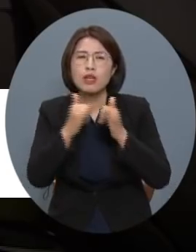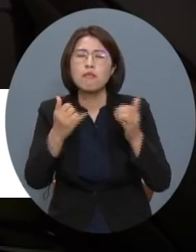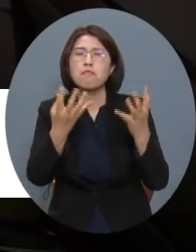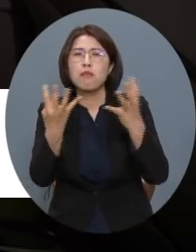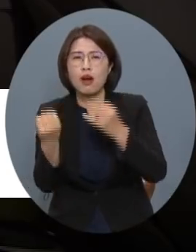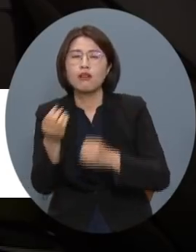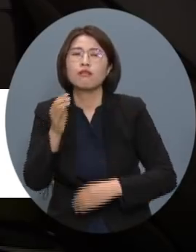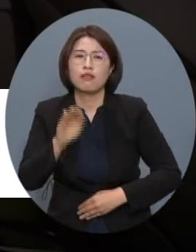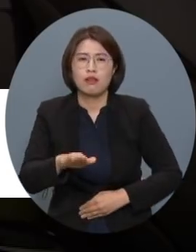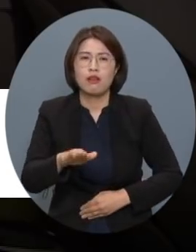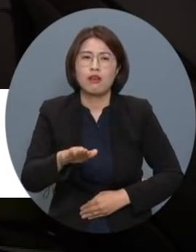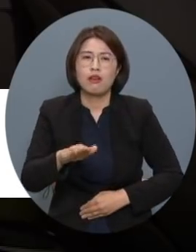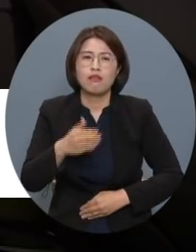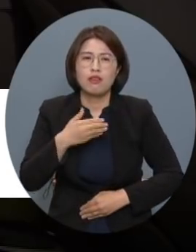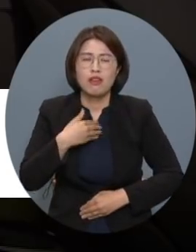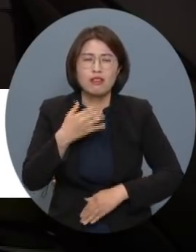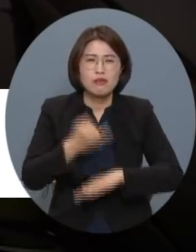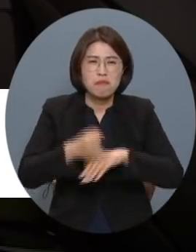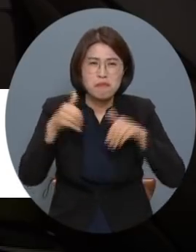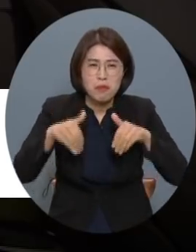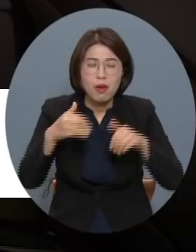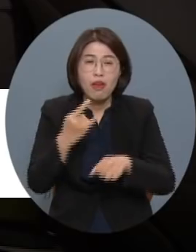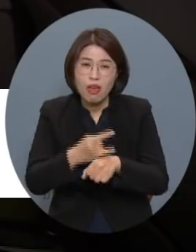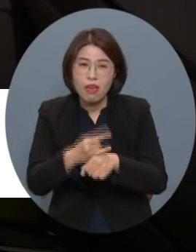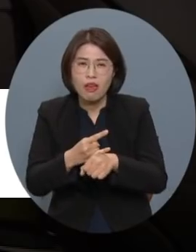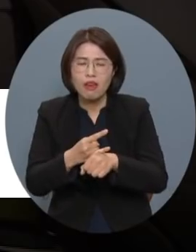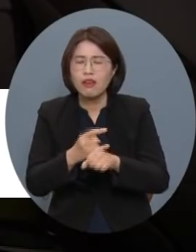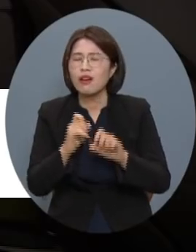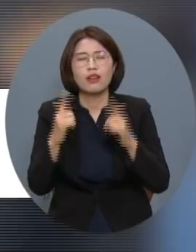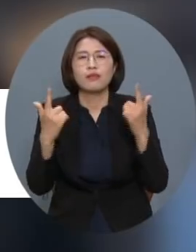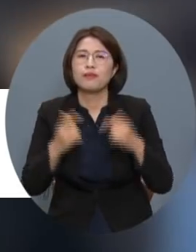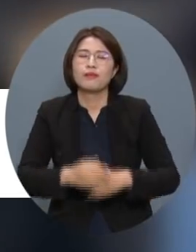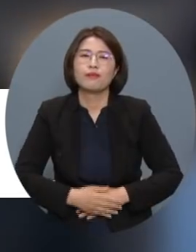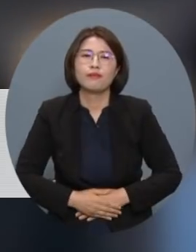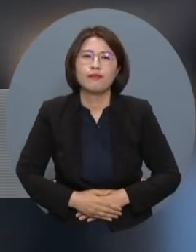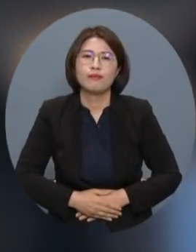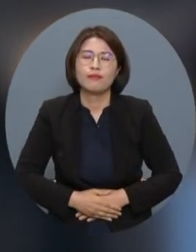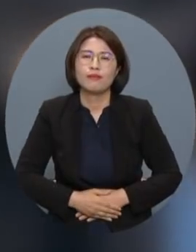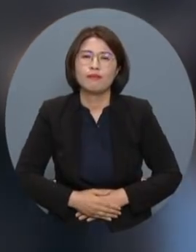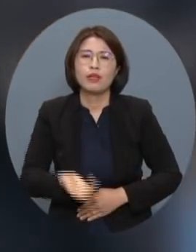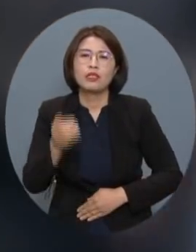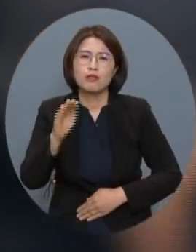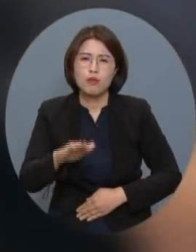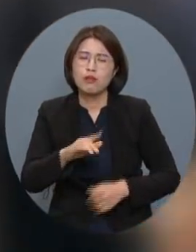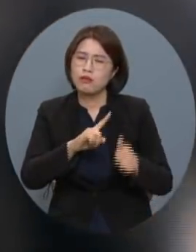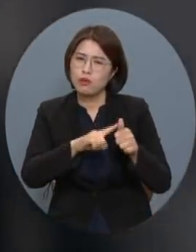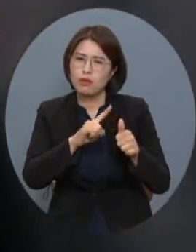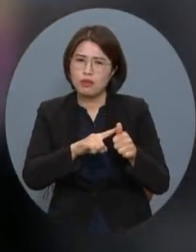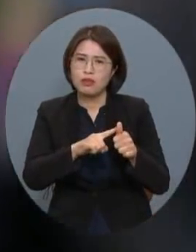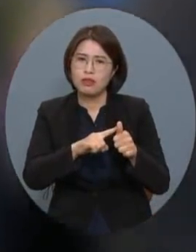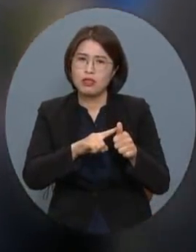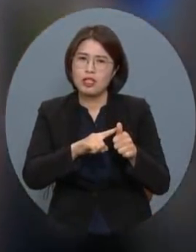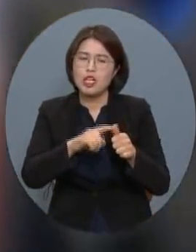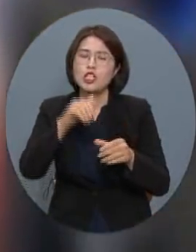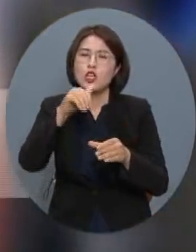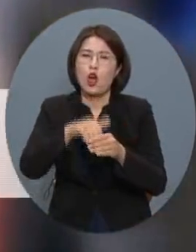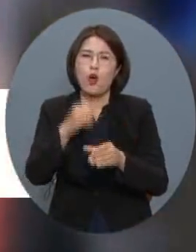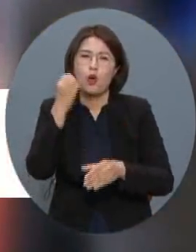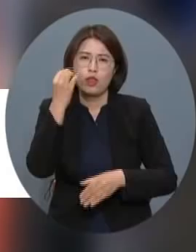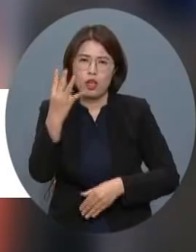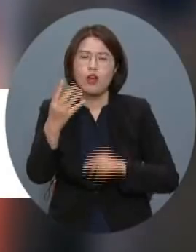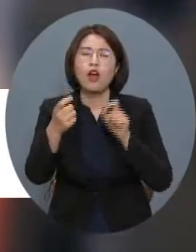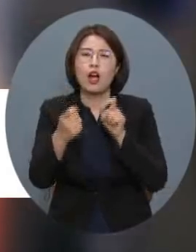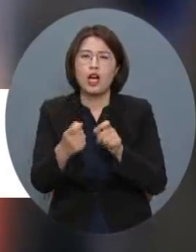데서 그 쫄병 생활을 합니까? 절대로 아닙니다. 하지만 최 전 총장은 총선을 넉 달쯤